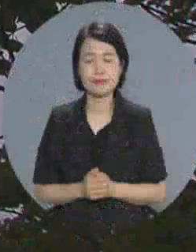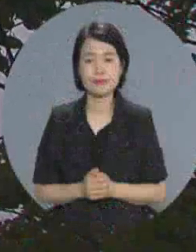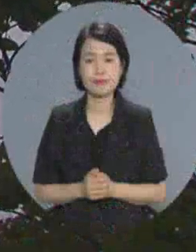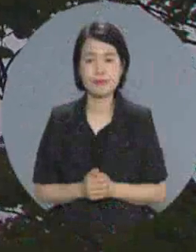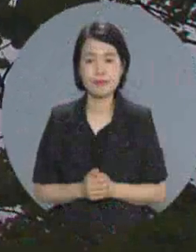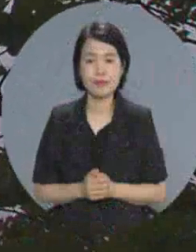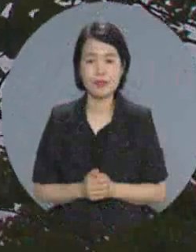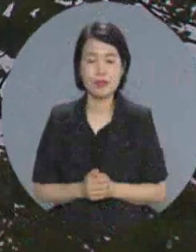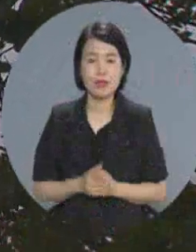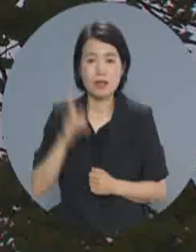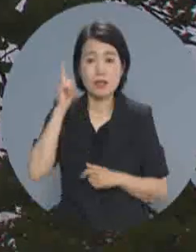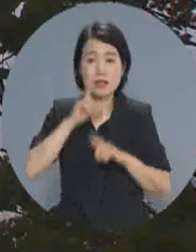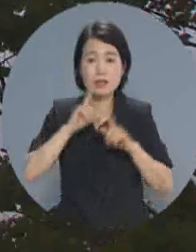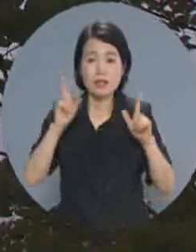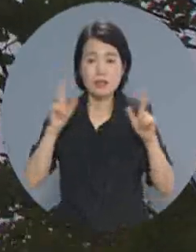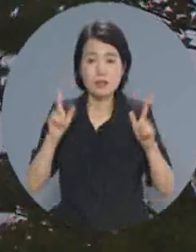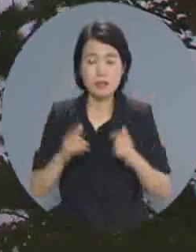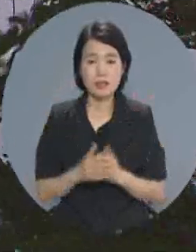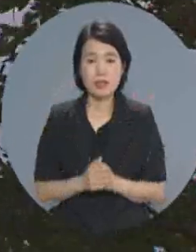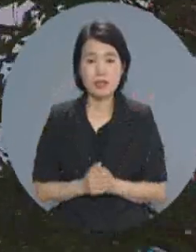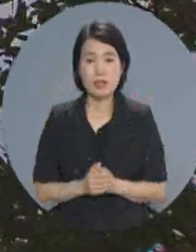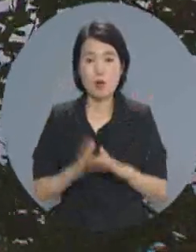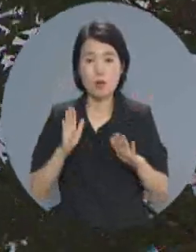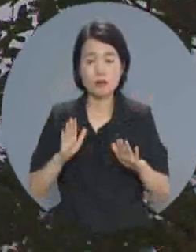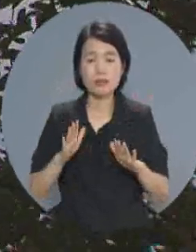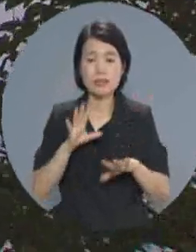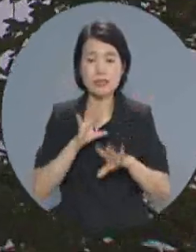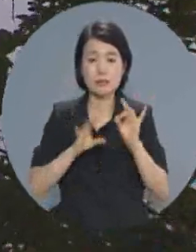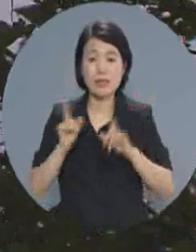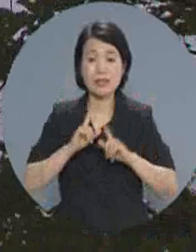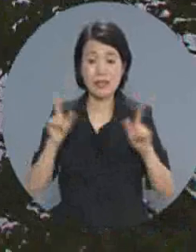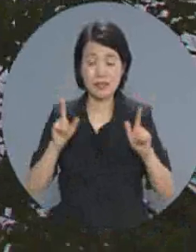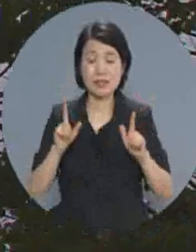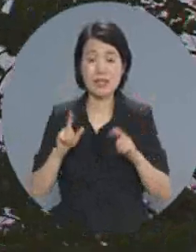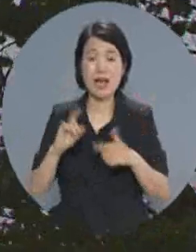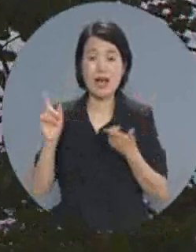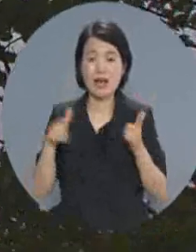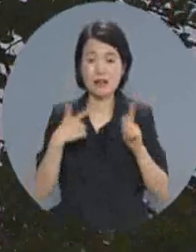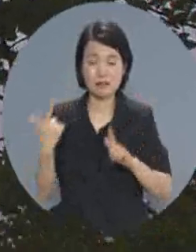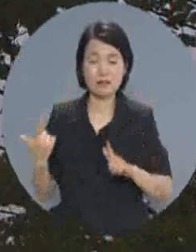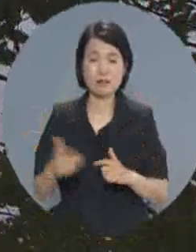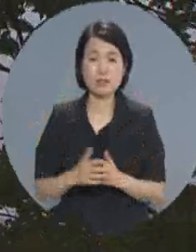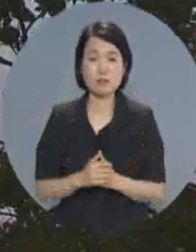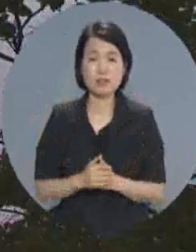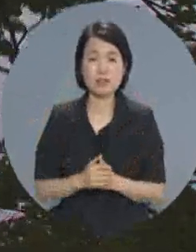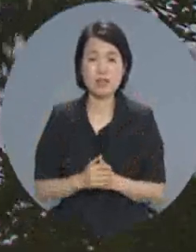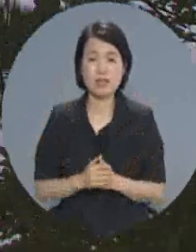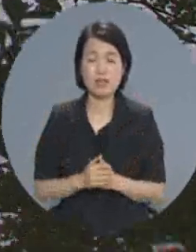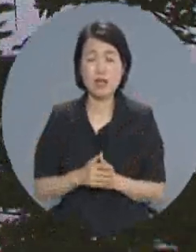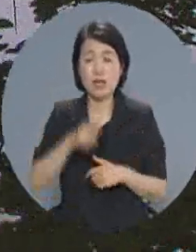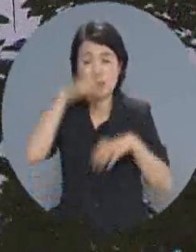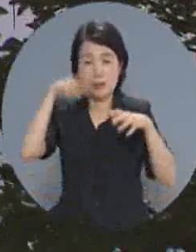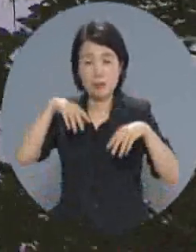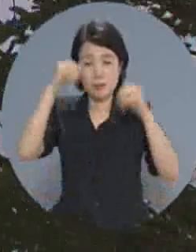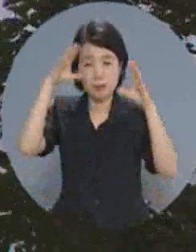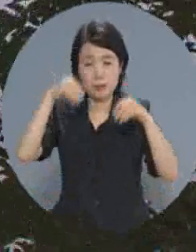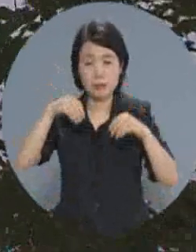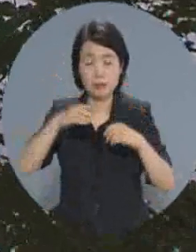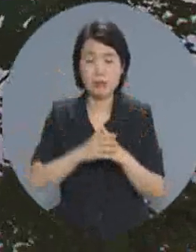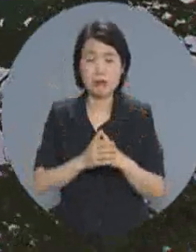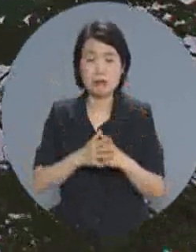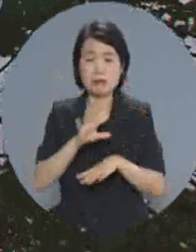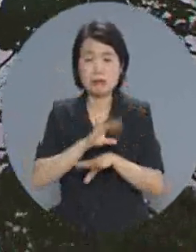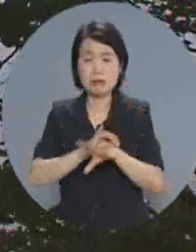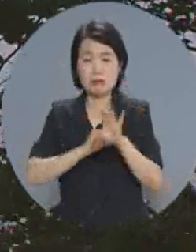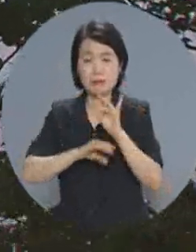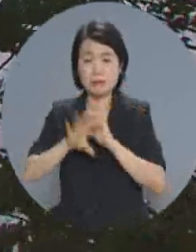여수 mbc ai 내일의 날씨 입니다 오늘도 습한 기운이 가득한 하루였습니다 오락가락하는 비해 꽃 쿠팡 까지